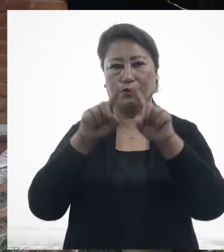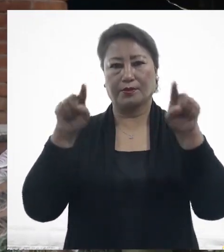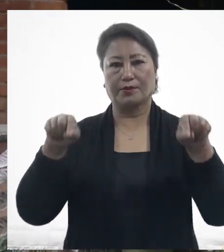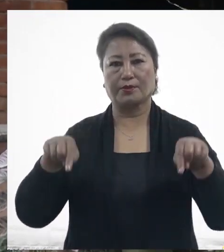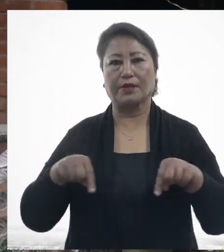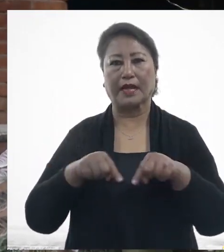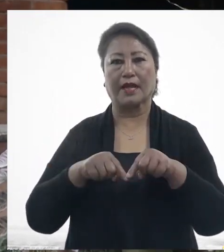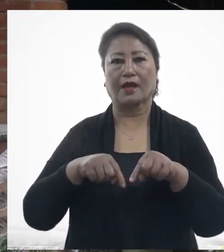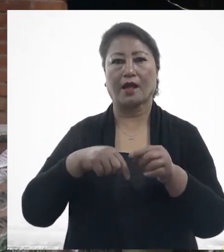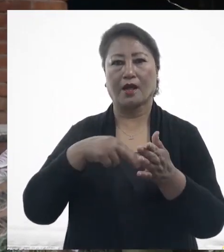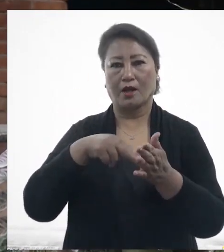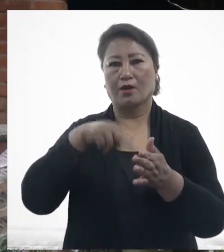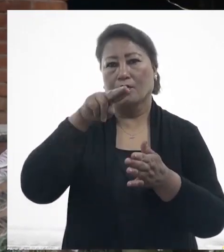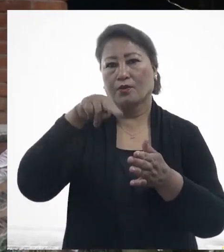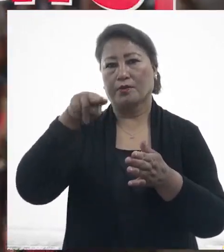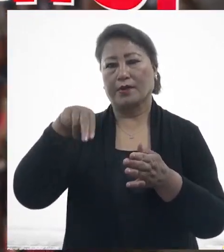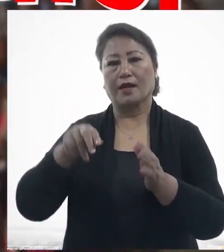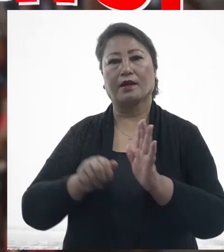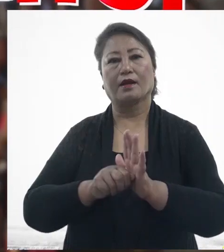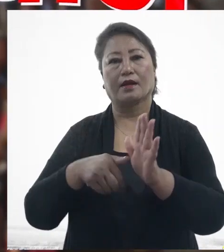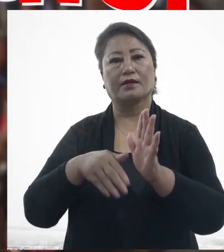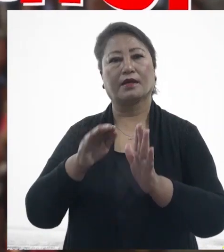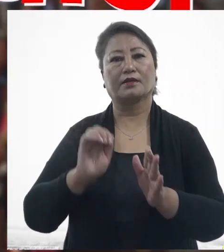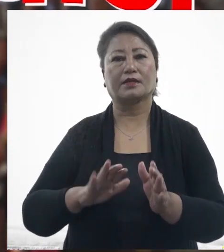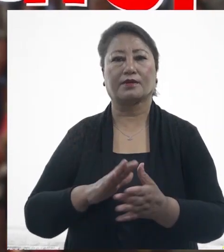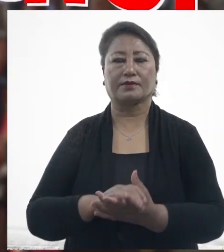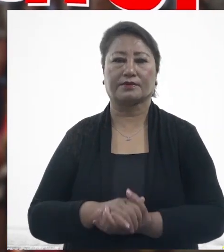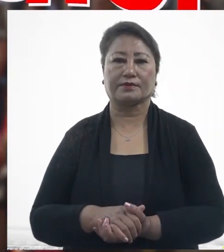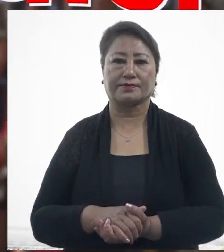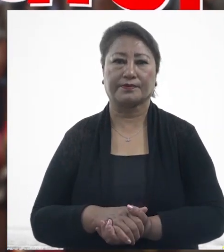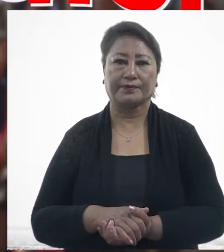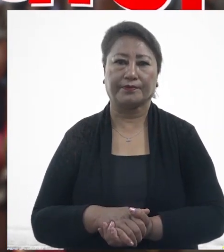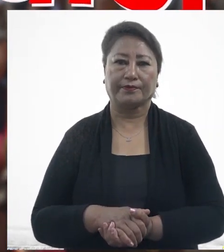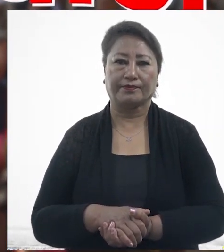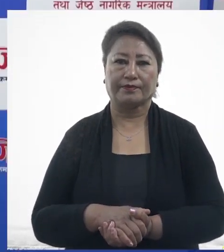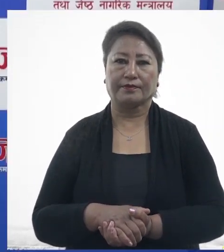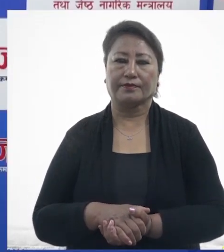गरेर अब अगाडि बढ्न चाहन्छु भन्छु।